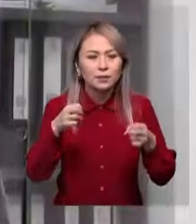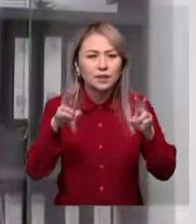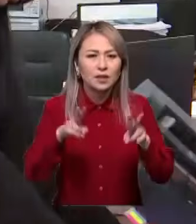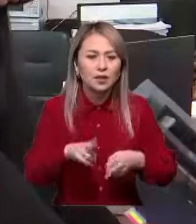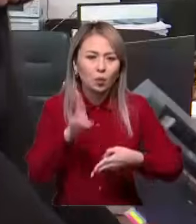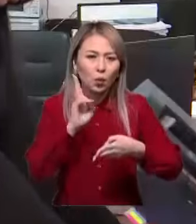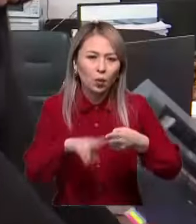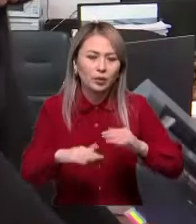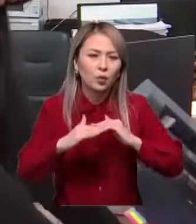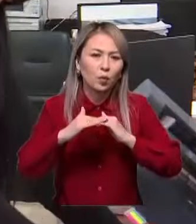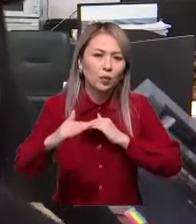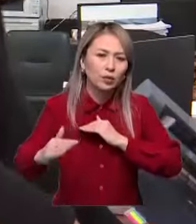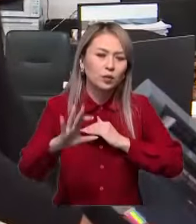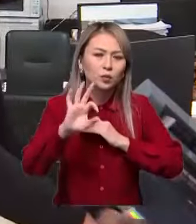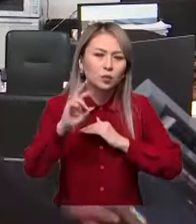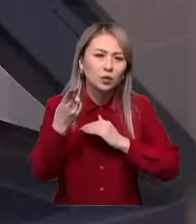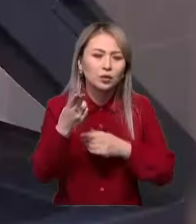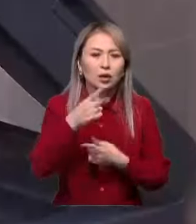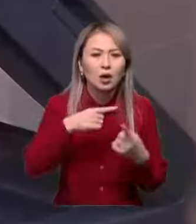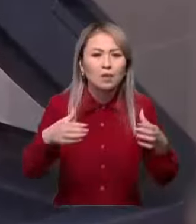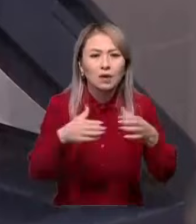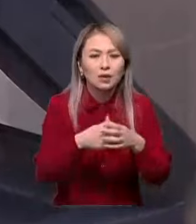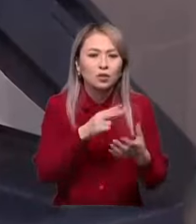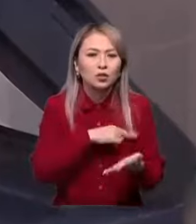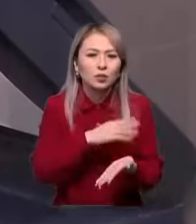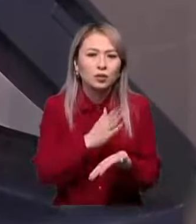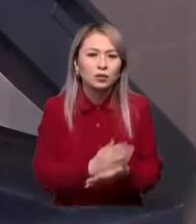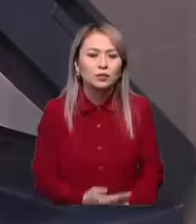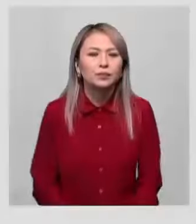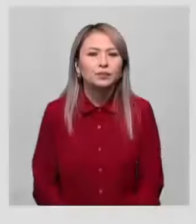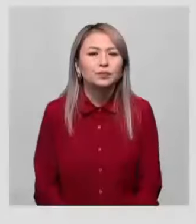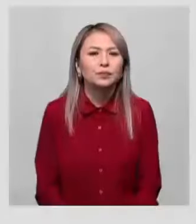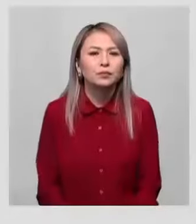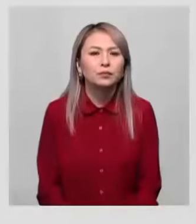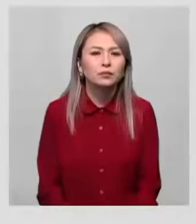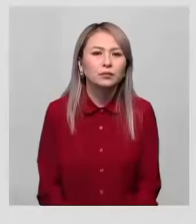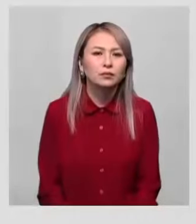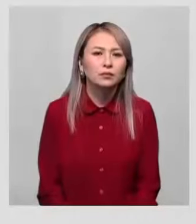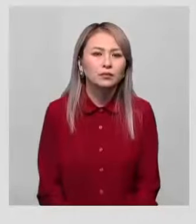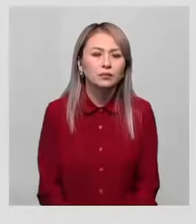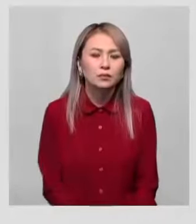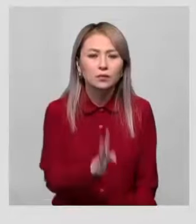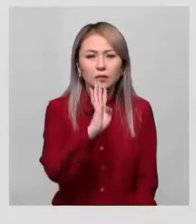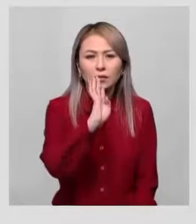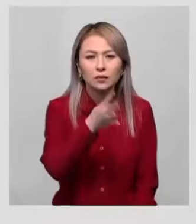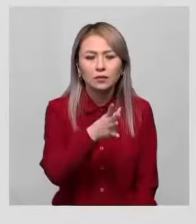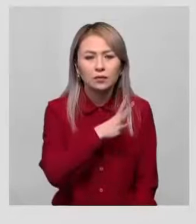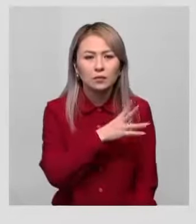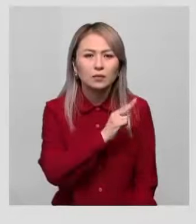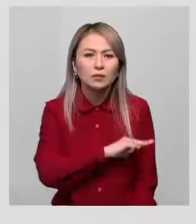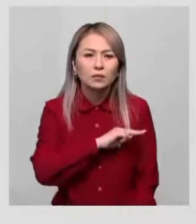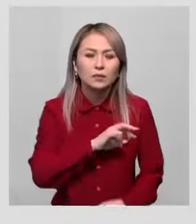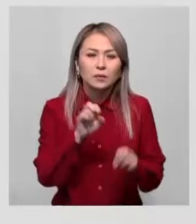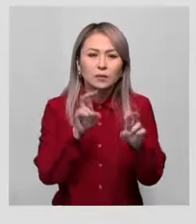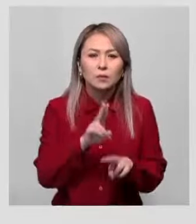бітірген. Елордадағы әлеуметтік кәсіпкерлік корпорацияда жұмыс істейді. Я прошел 4 года обучения. 4 жыл бойы оқыған мамандығым